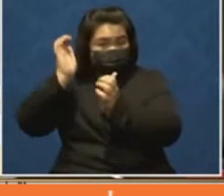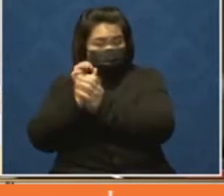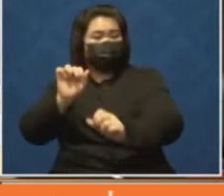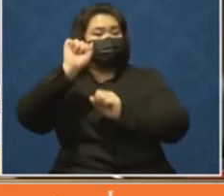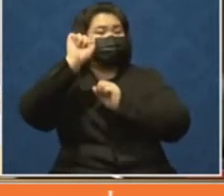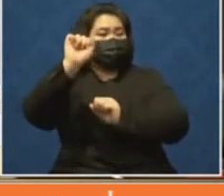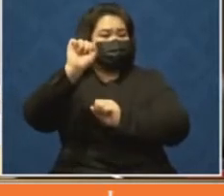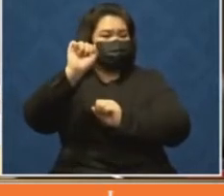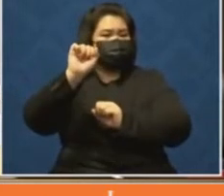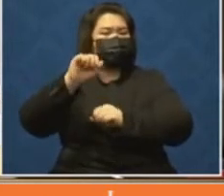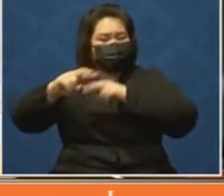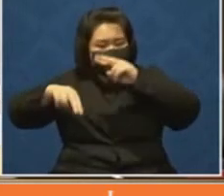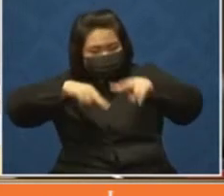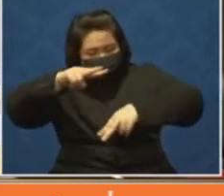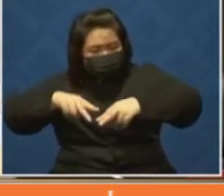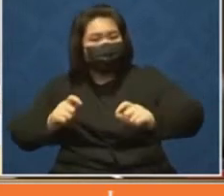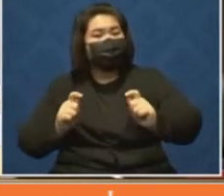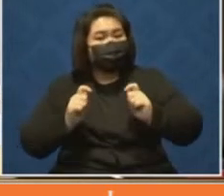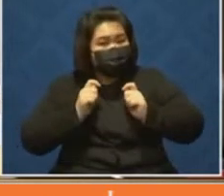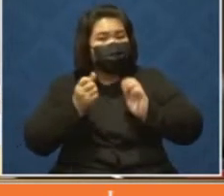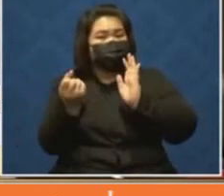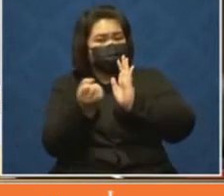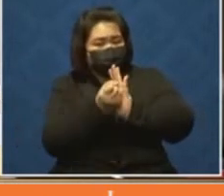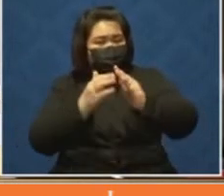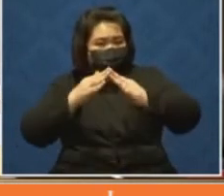นการจำกัดไม่ใช่กรรมจัดนะฮะ